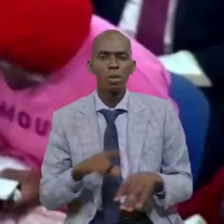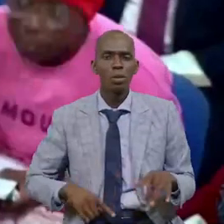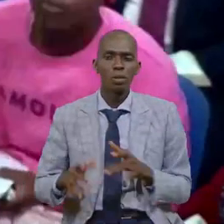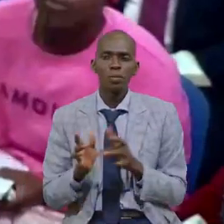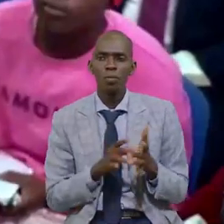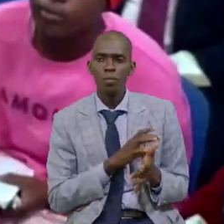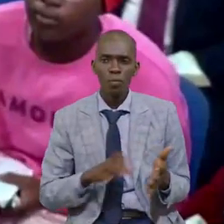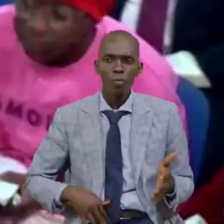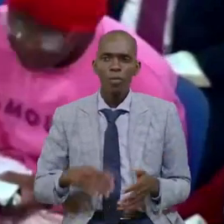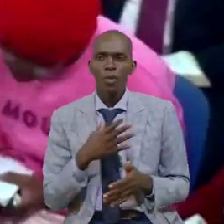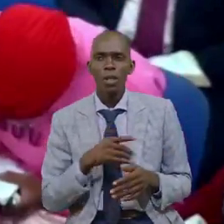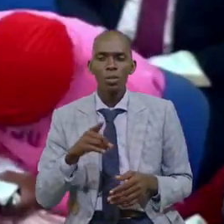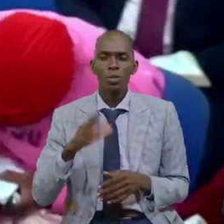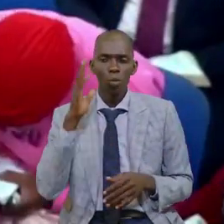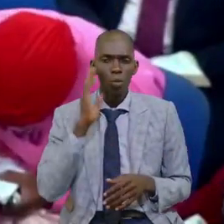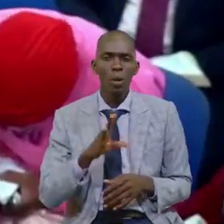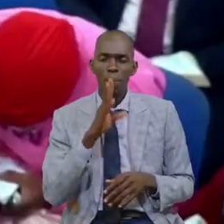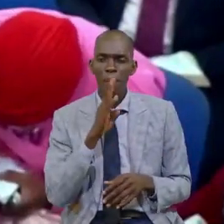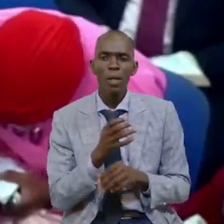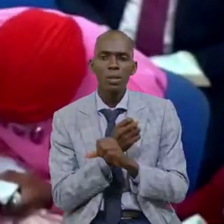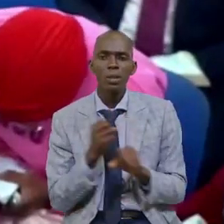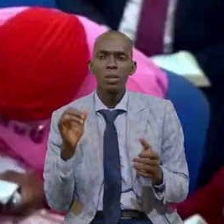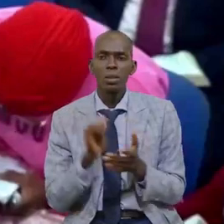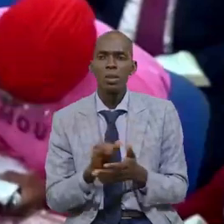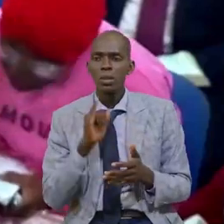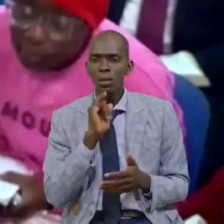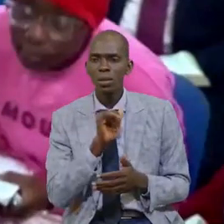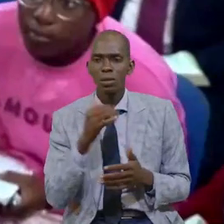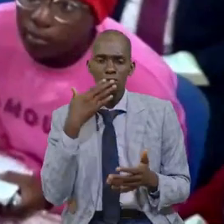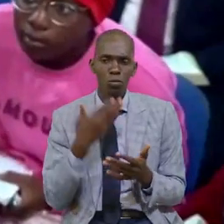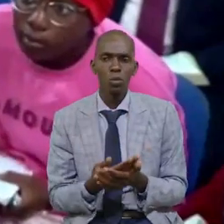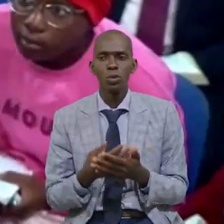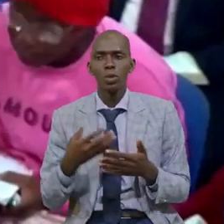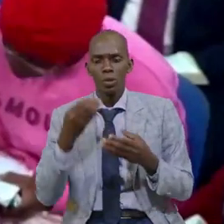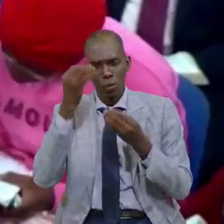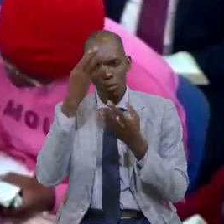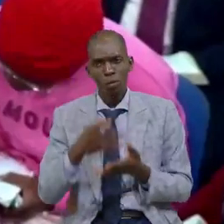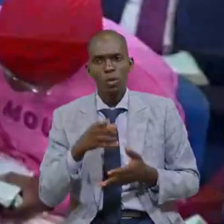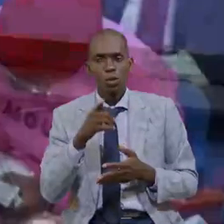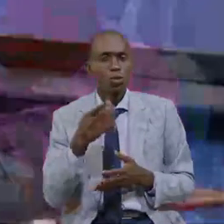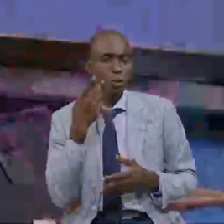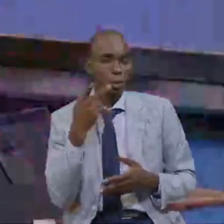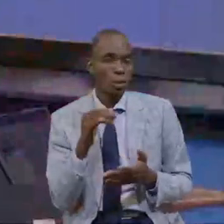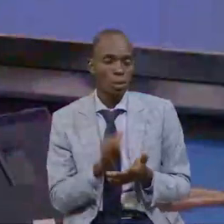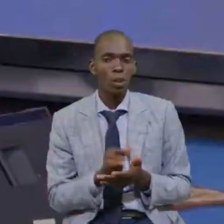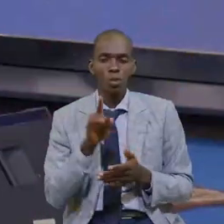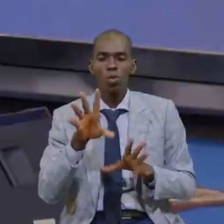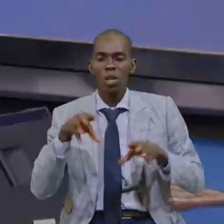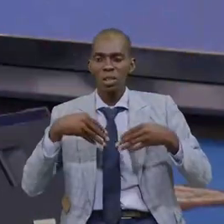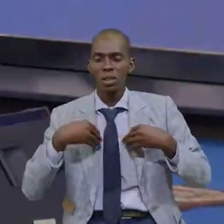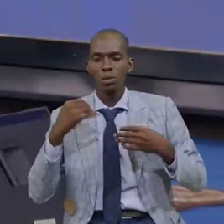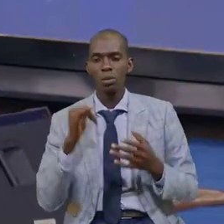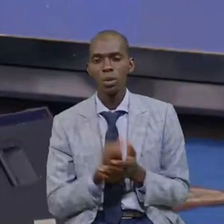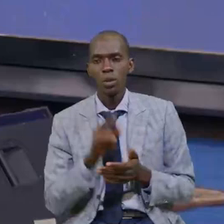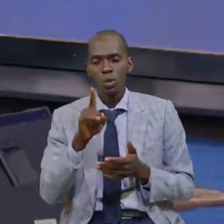Seigneur Jésus-Christ et tu seras sauvé. Ça, c'est la bonne nouvelle. Tu reçois cela, tu acceptes cela,